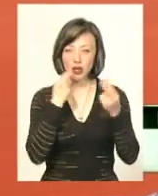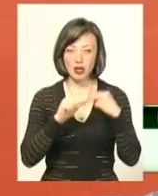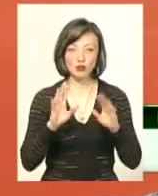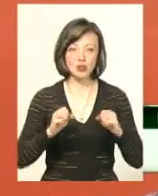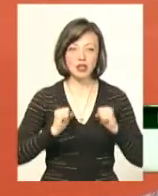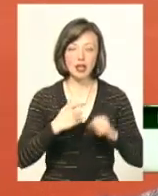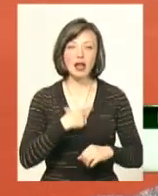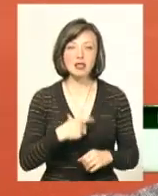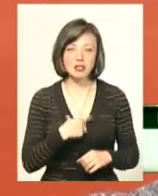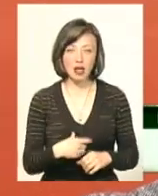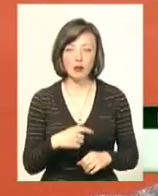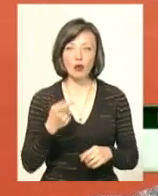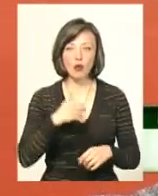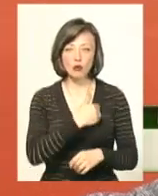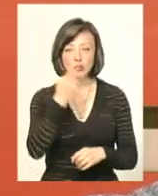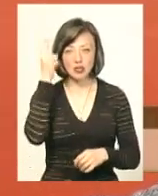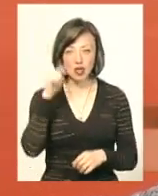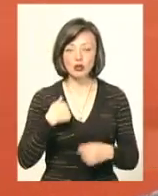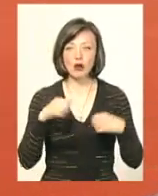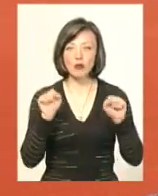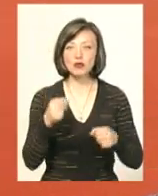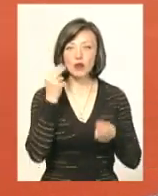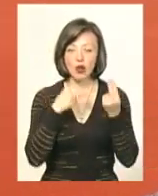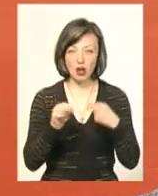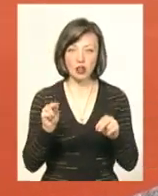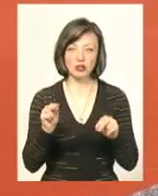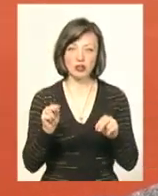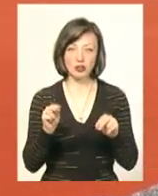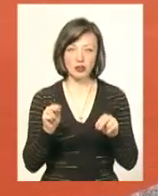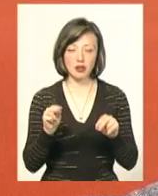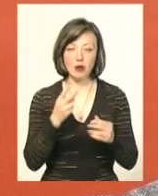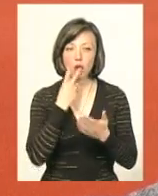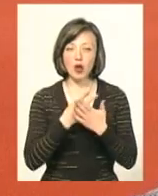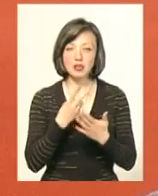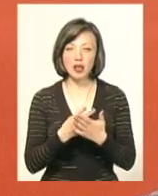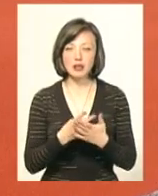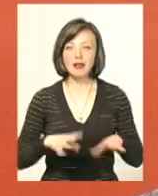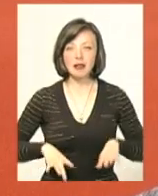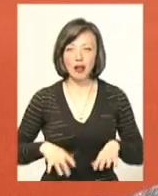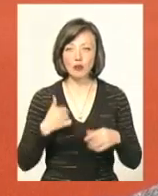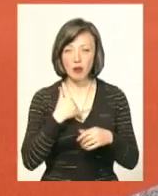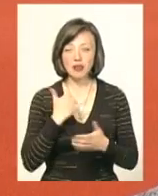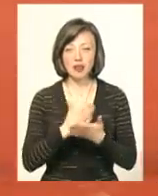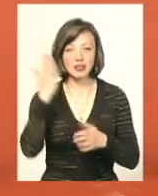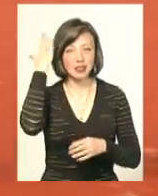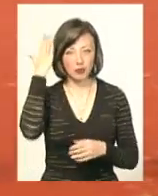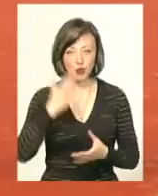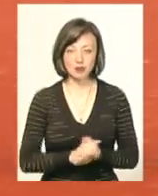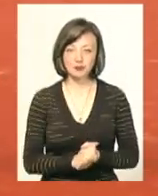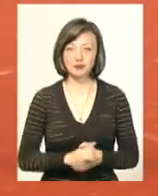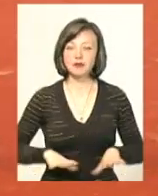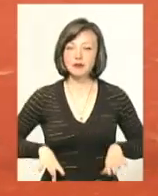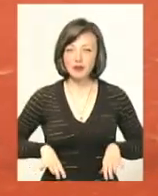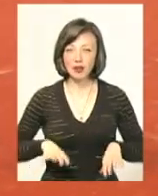для себе. Я хочу знати, що я можу краще, і показати тренеру, що в мене є здібності. Тренер